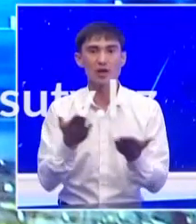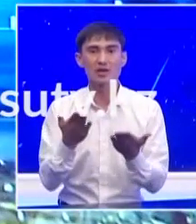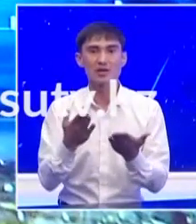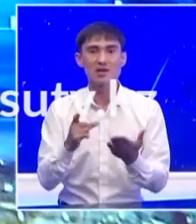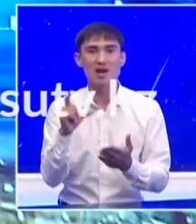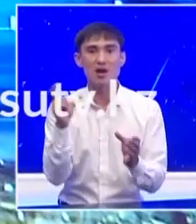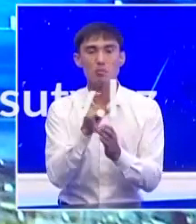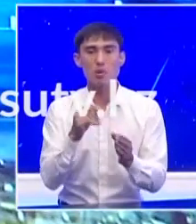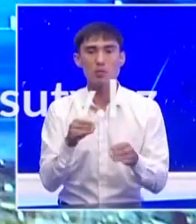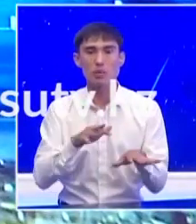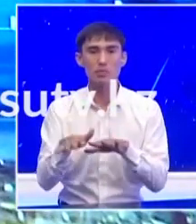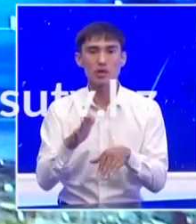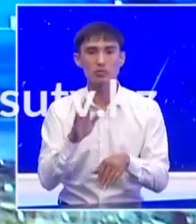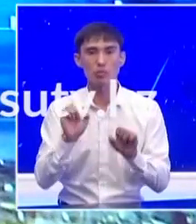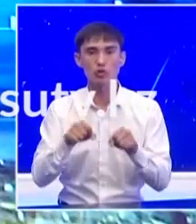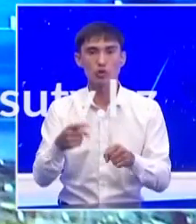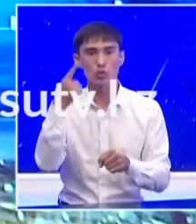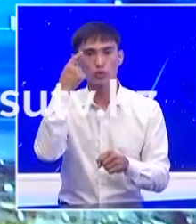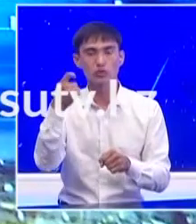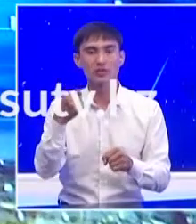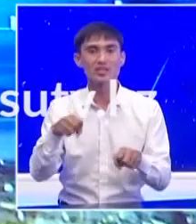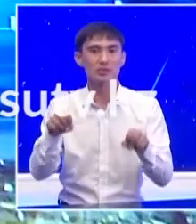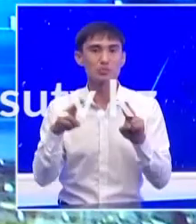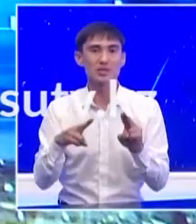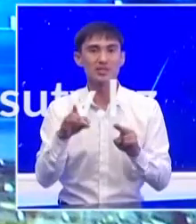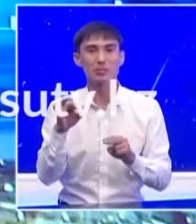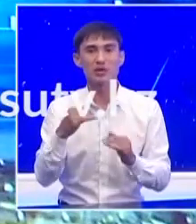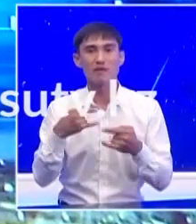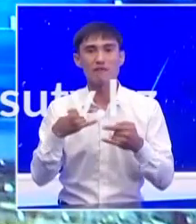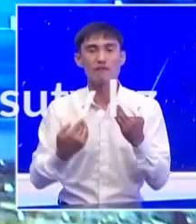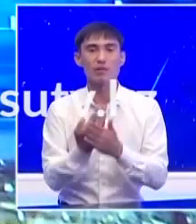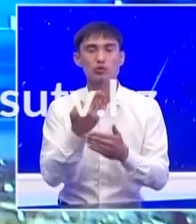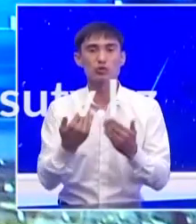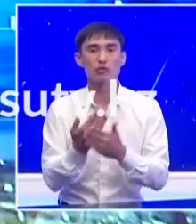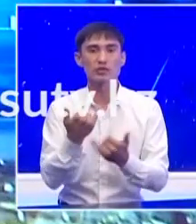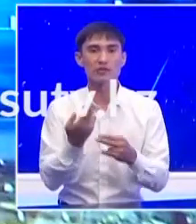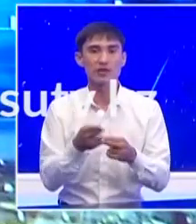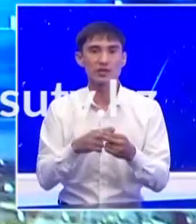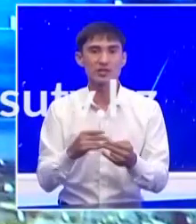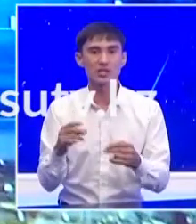какие экомеры применяются, можно узнать в спецрепортажах выпуска новостей. В